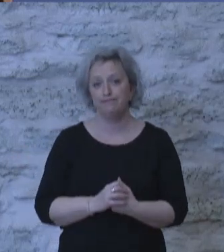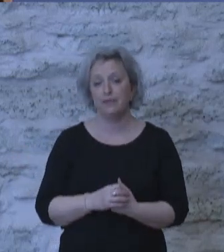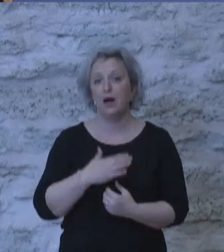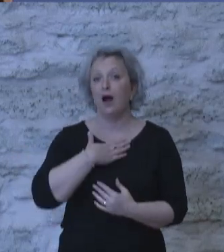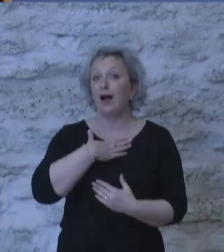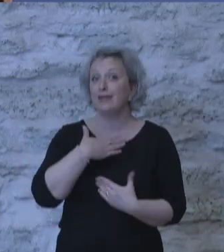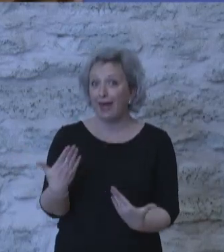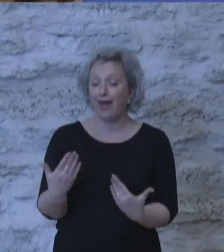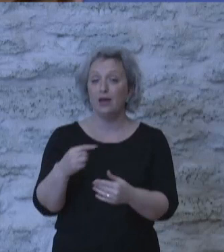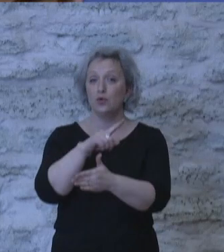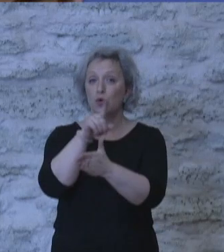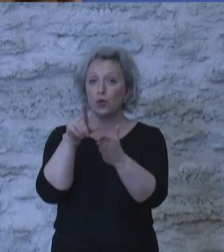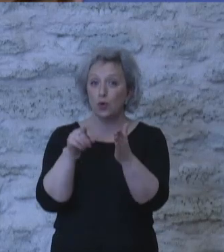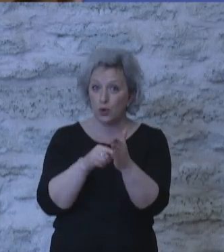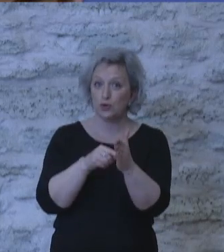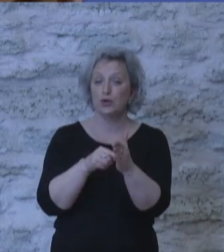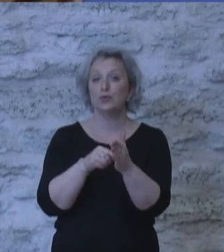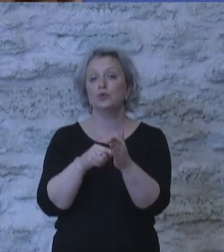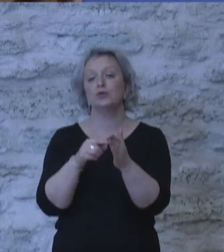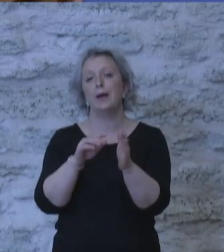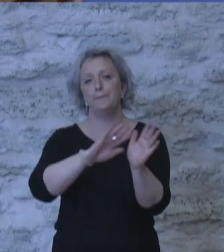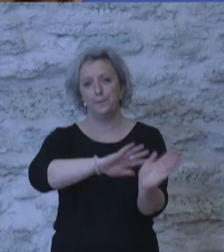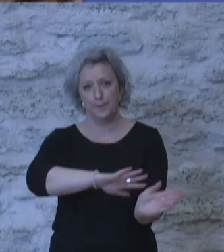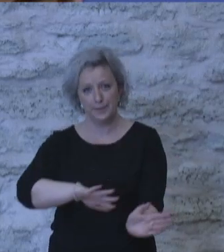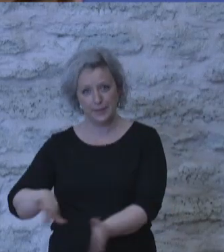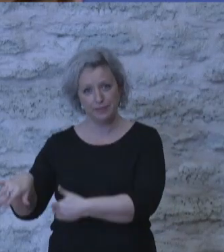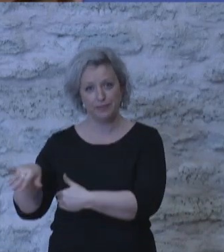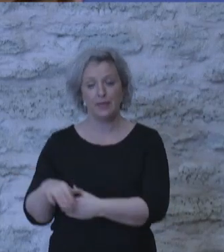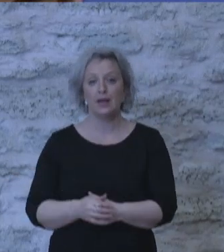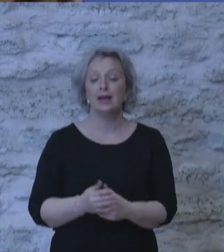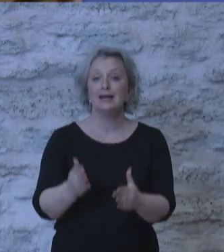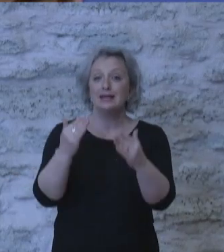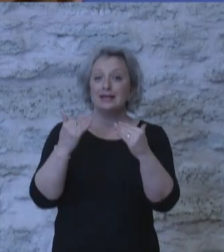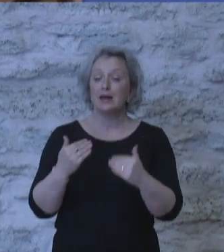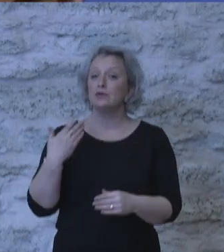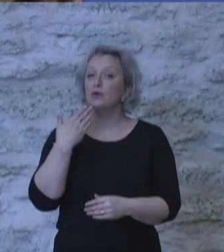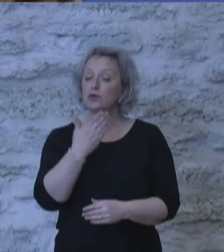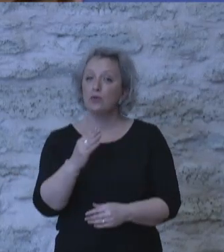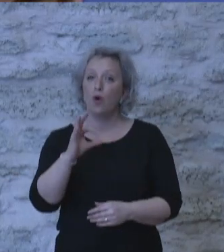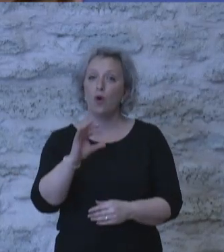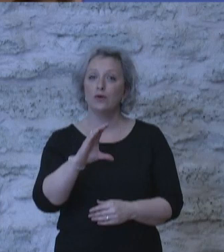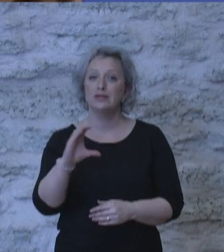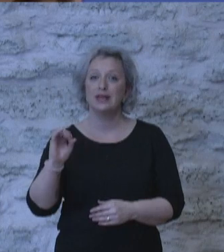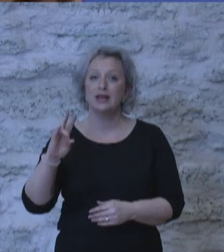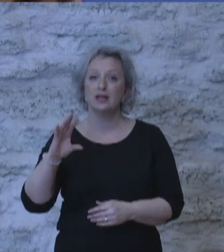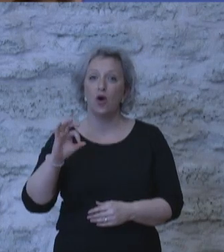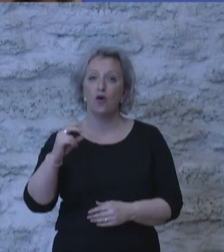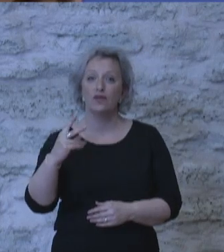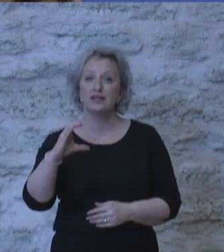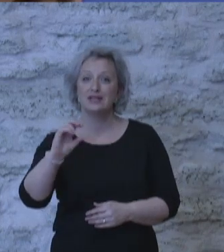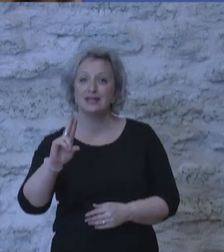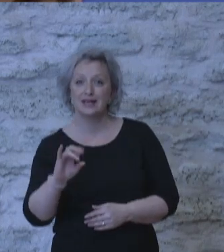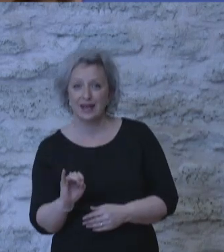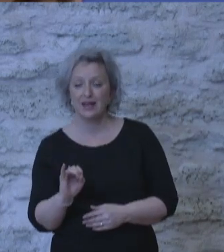Aitäh! Lõpetan selle küsimuse käsitlemise ja järgmisena küsib Evgeni Ossinovski ja vastab